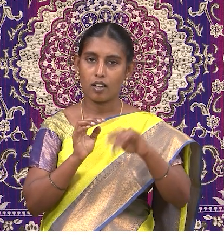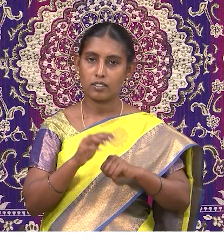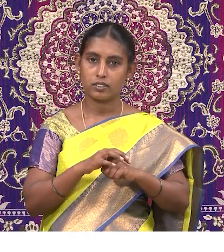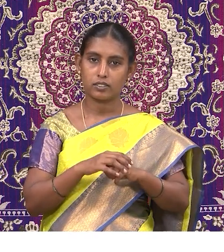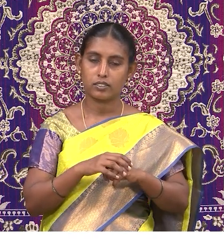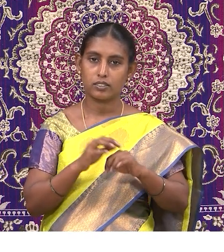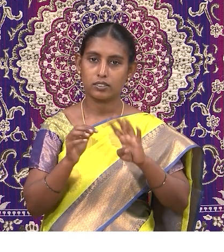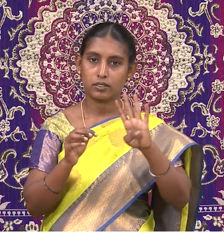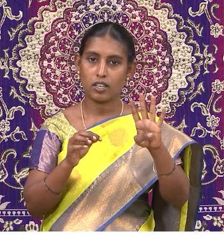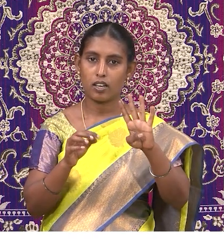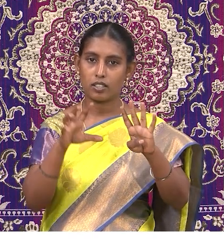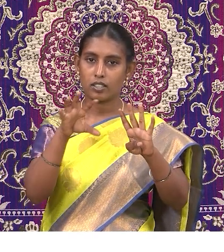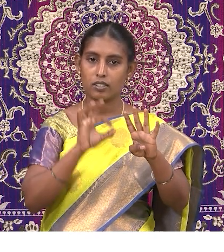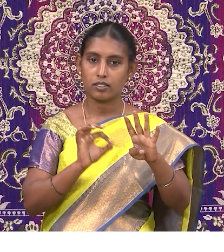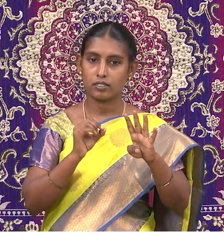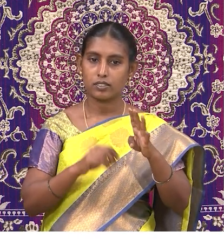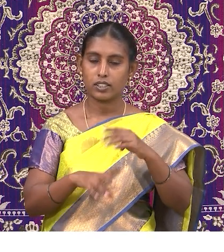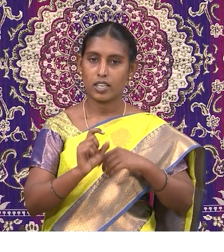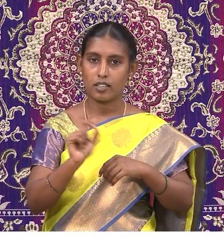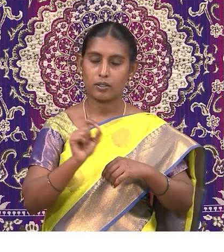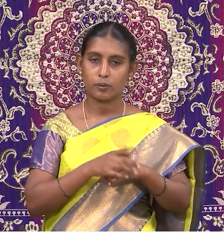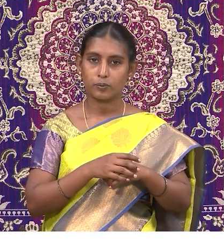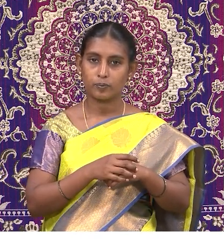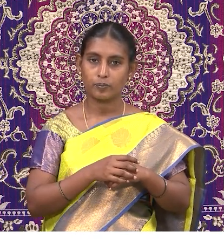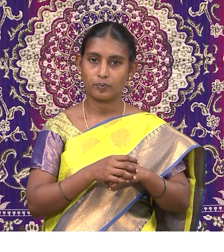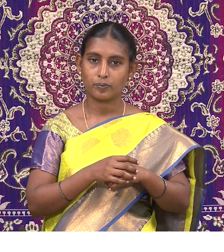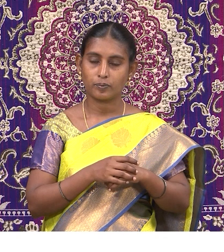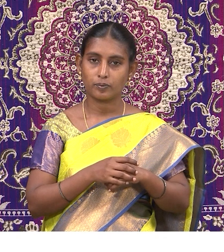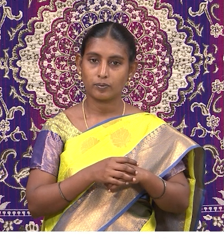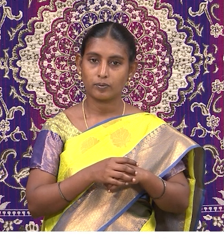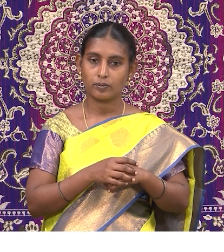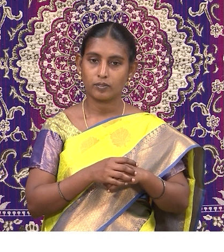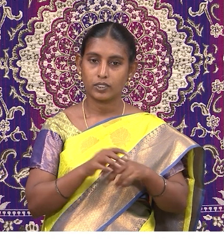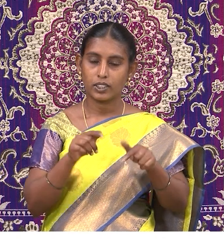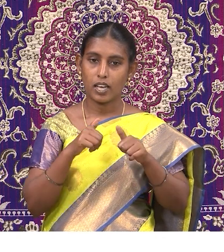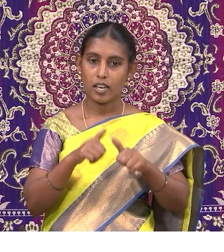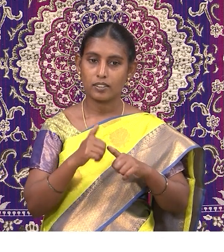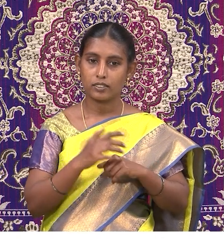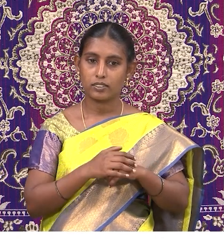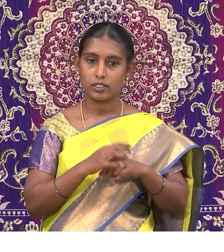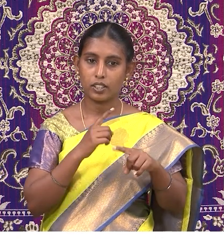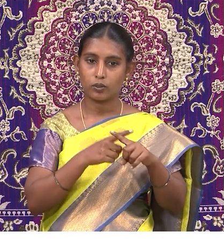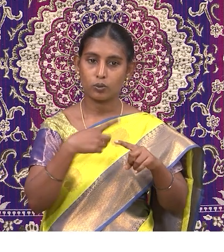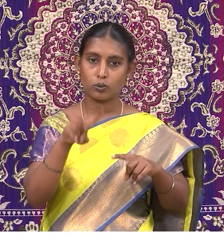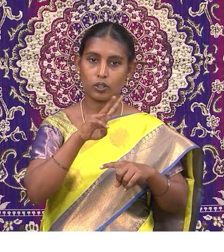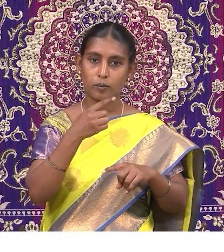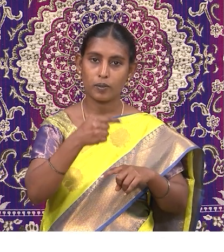4 கொடுத்துருக்காங்க. அப்போ அந்த 4 தானே பிரதியிட வேண்டும். அப்போது நமக்கு கிடைப்பது